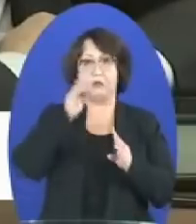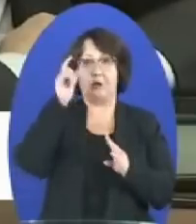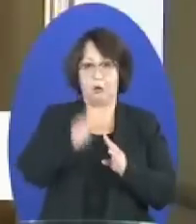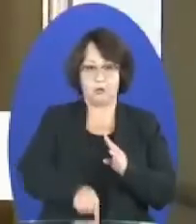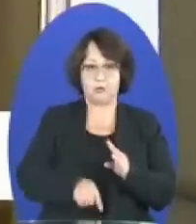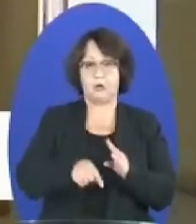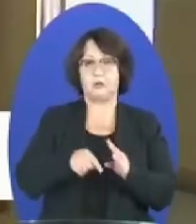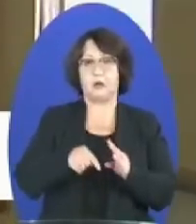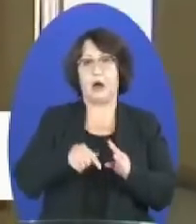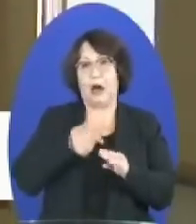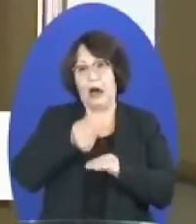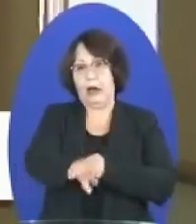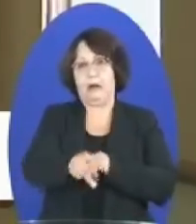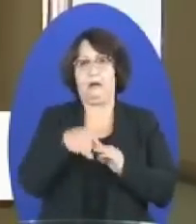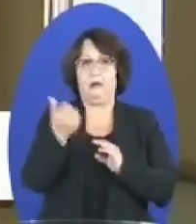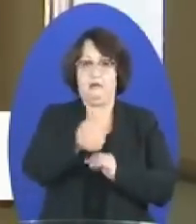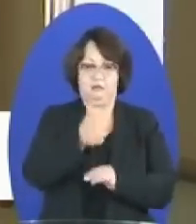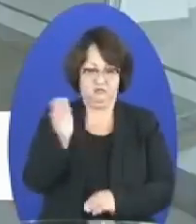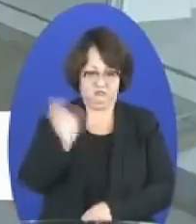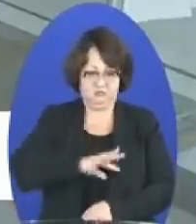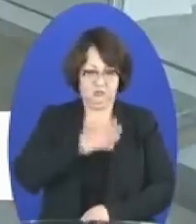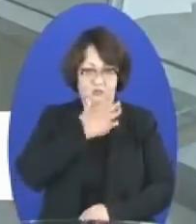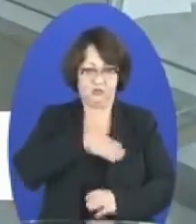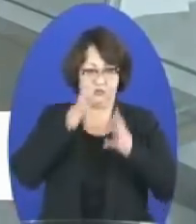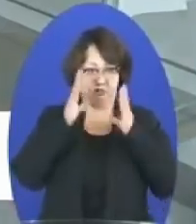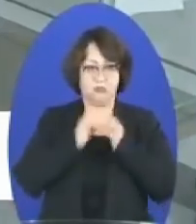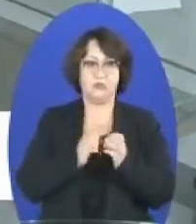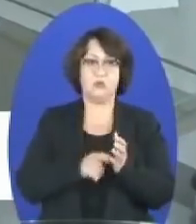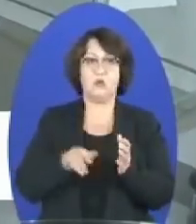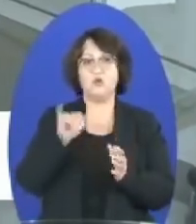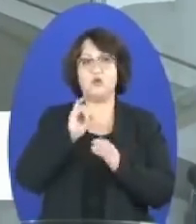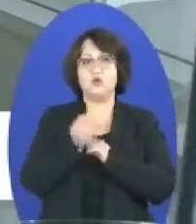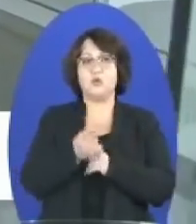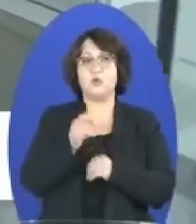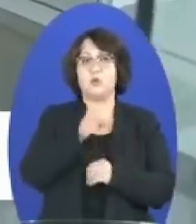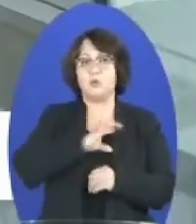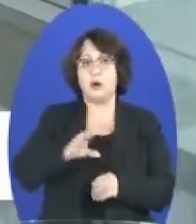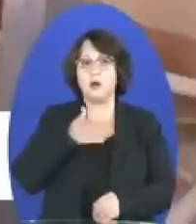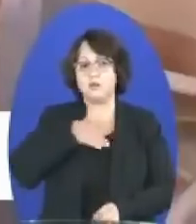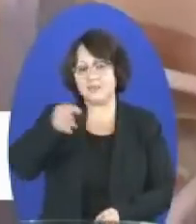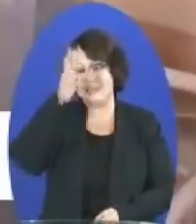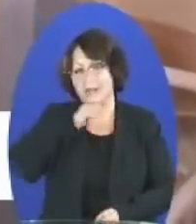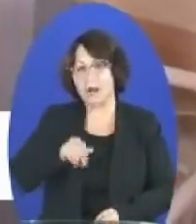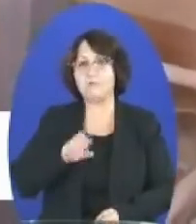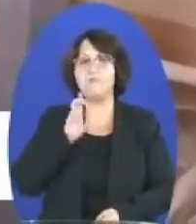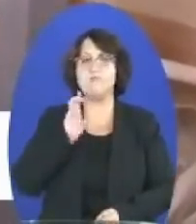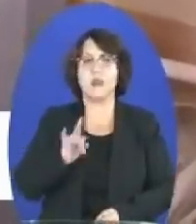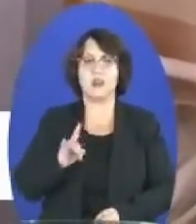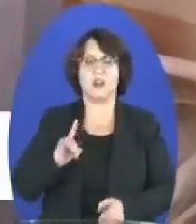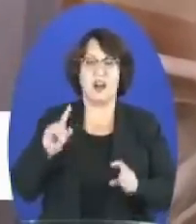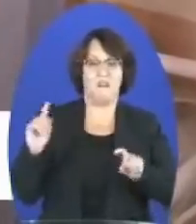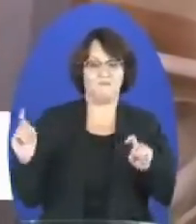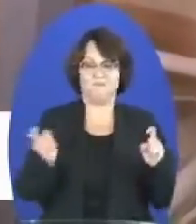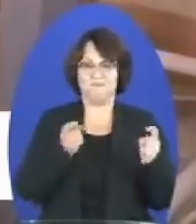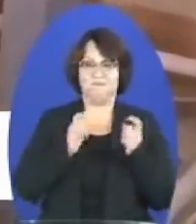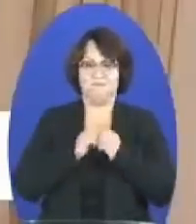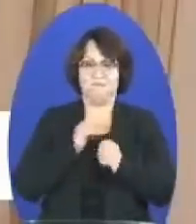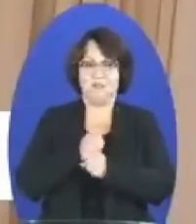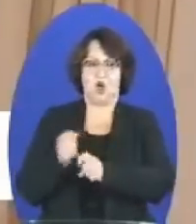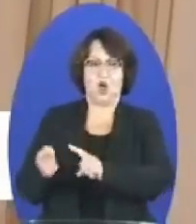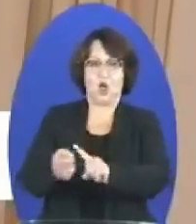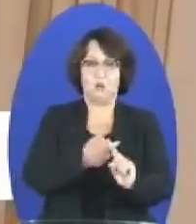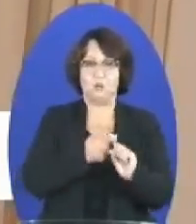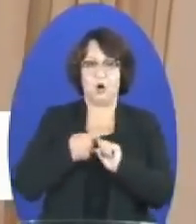байгаа. Улсын онцгой комисс эрүүл мэндийн яам голомтын бүсэд бэлэн байдалд ажиллаж байгаа эмнэлгүүд уялдаа холбоогоо сайжруулах хэрэгтэй байна